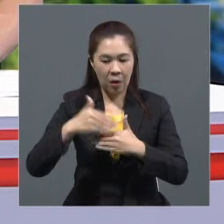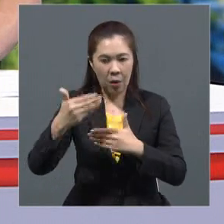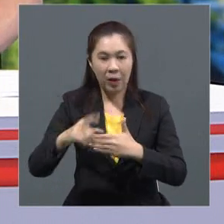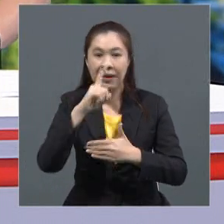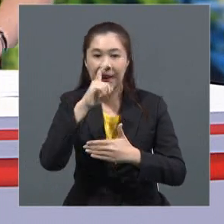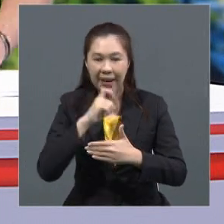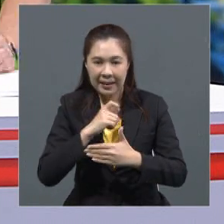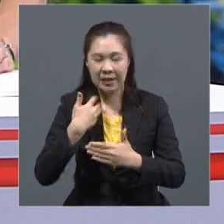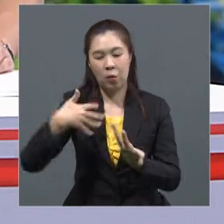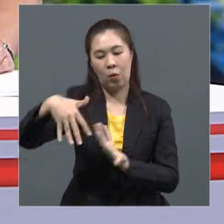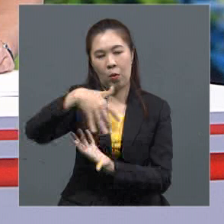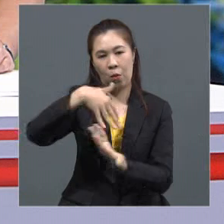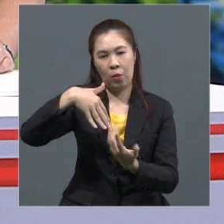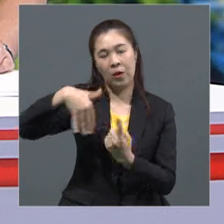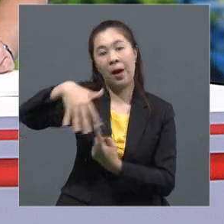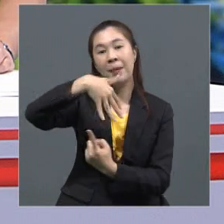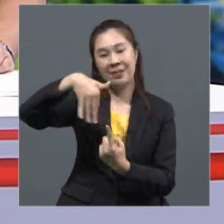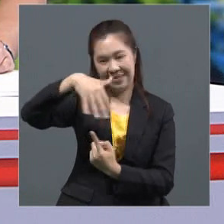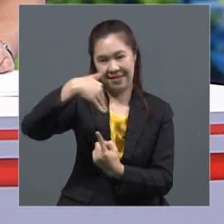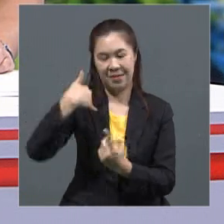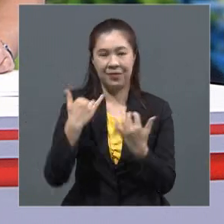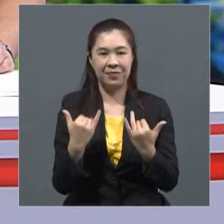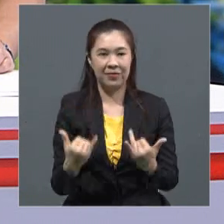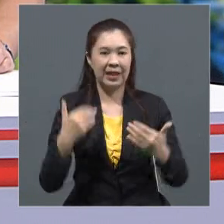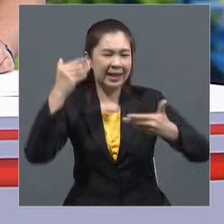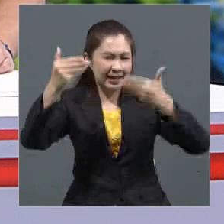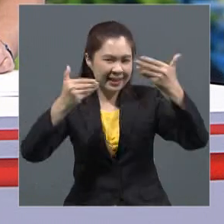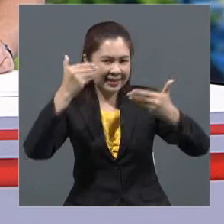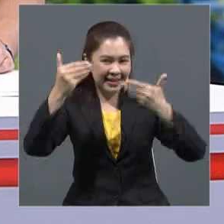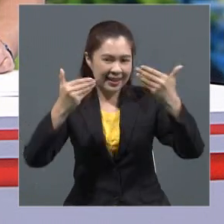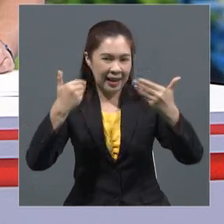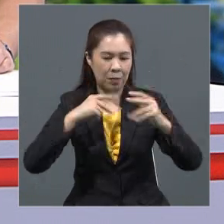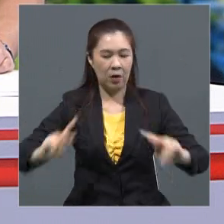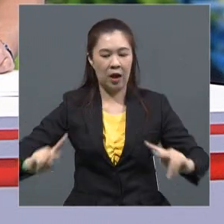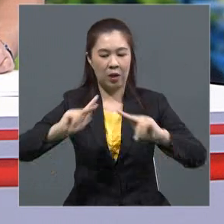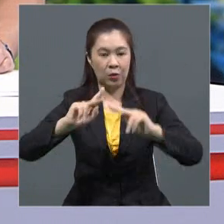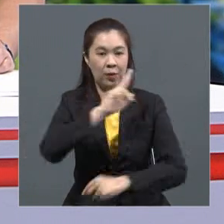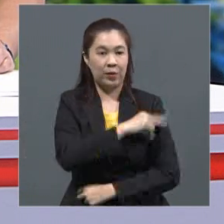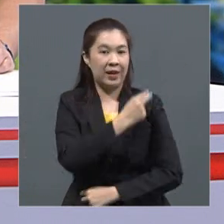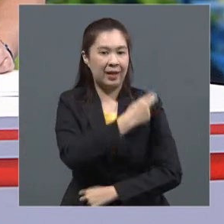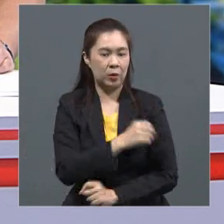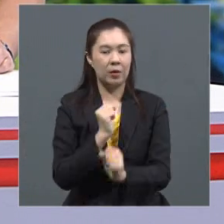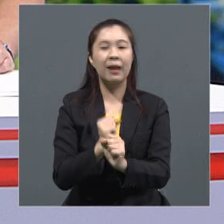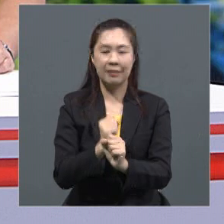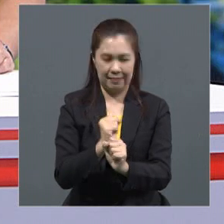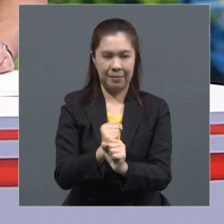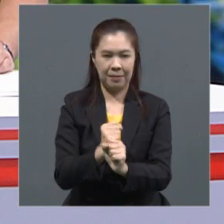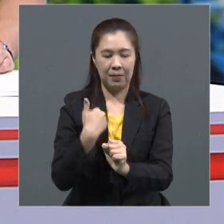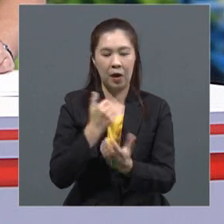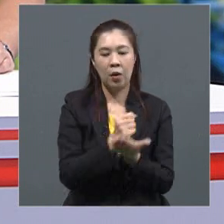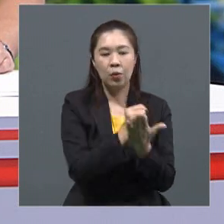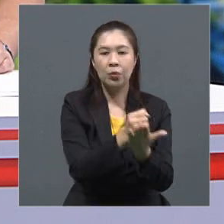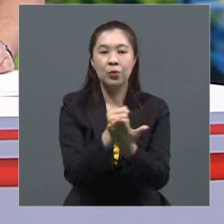อาทิตย์เป็นวันเข้าพรรษานะครับคุณผู้ชมเพราะฉะนั้นเนี่ยช่วงนี้ก็จะมีกิจกรรมดีๆที่ทางกระทรวงสาธารณสุขเขาทำเพื่อเอ่อช่วยเหลือ